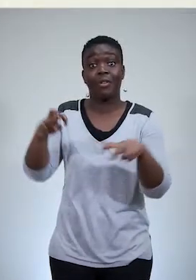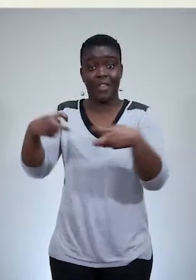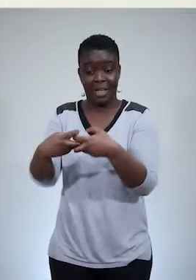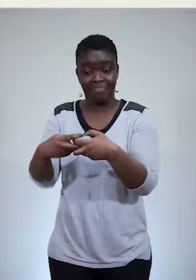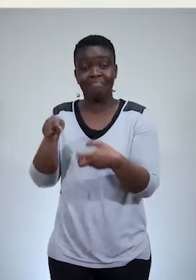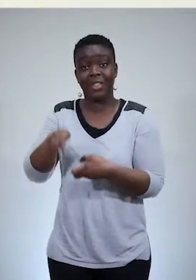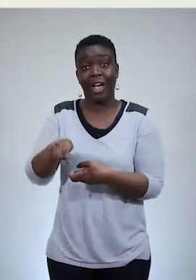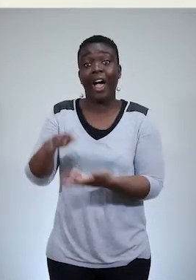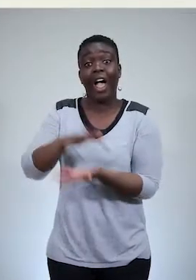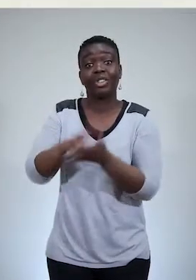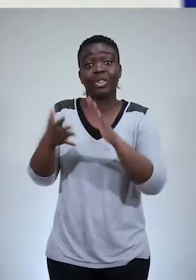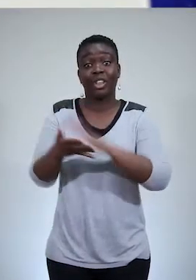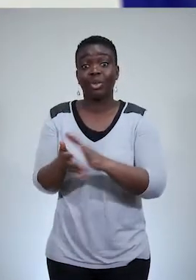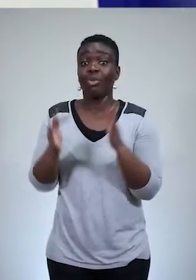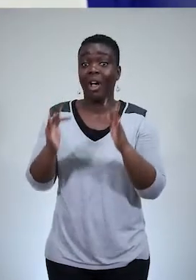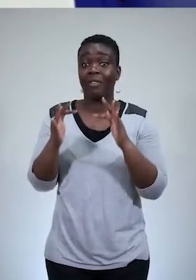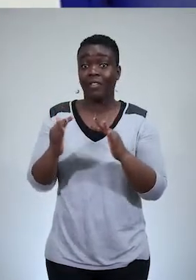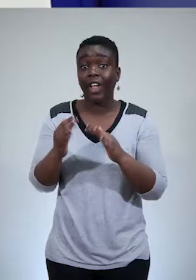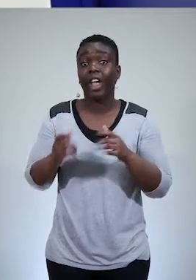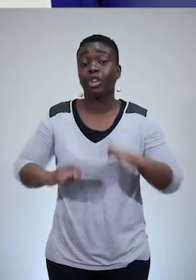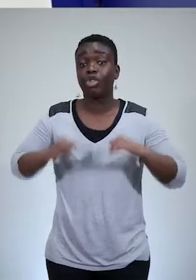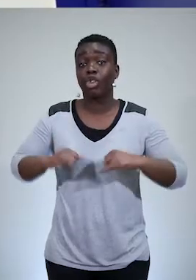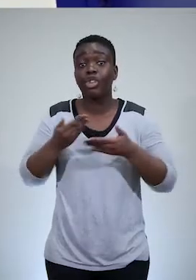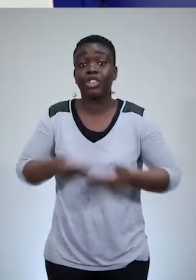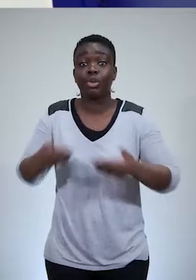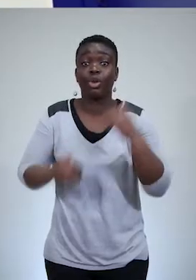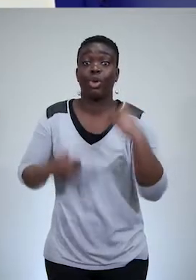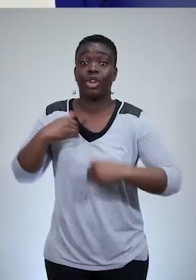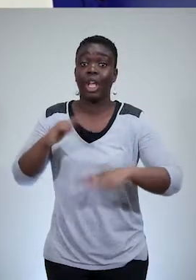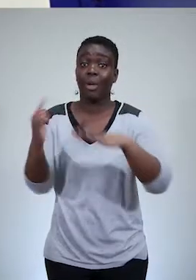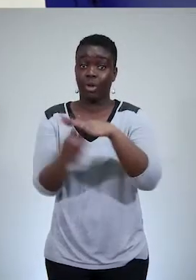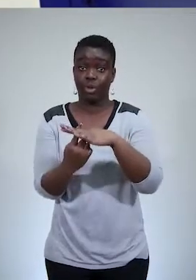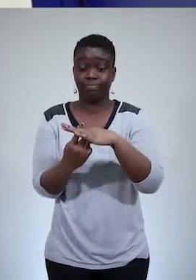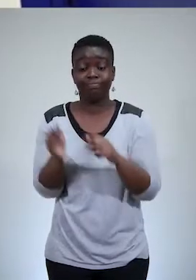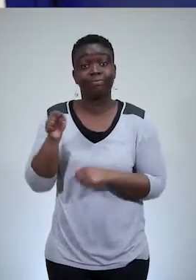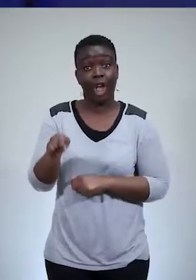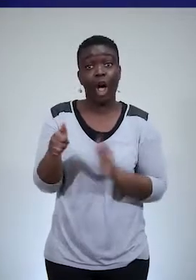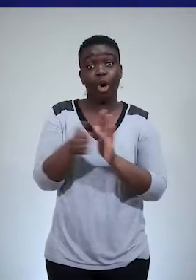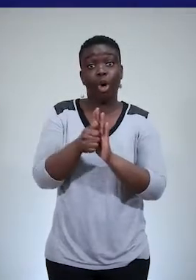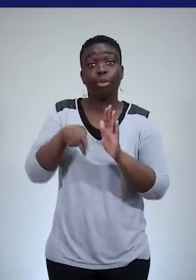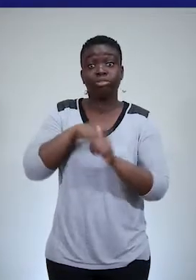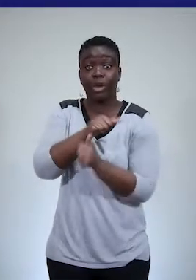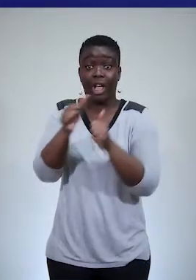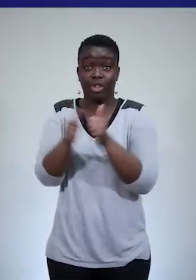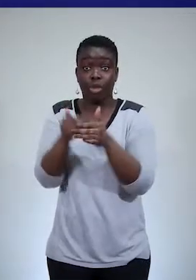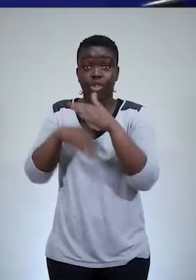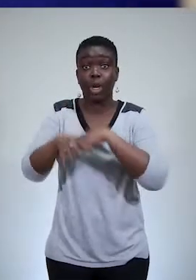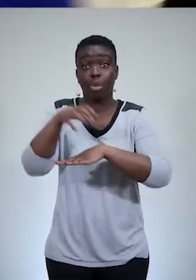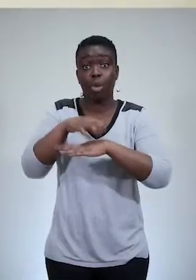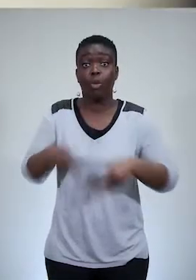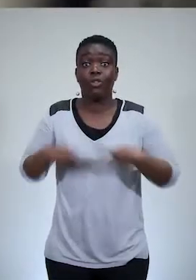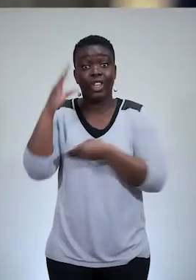mettre en place. Les conseils que je donnerais à des étudiants qui veulent poursuivre des études et qui sont avec un